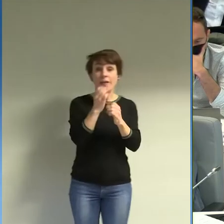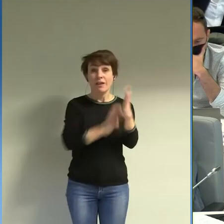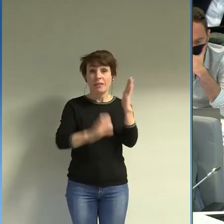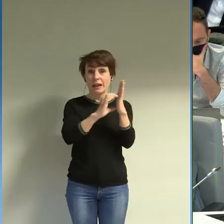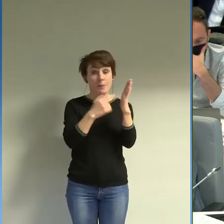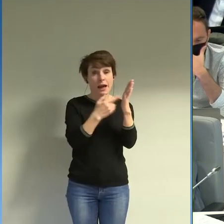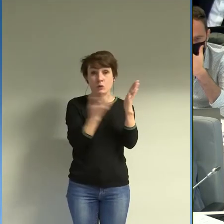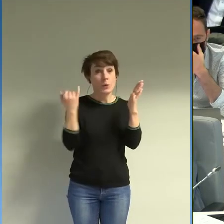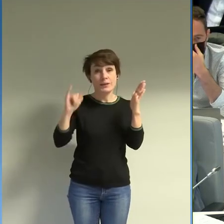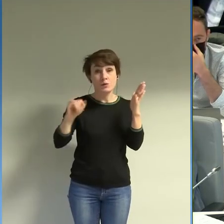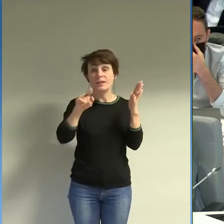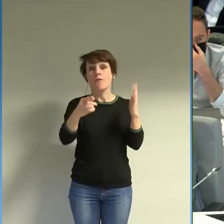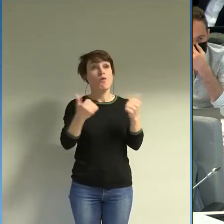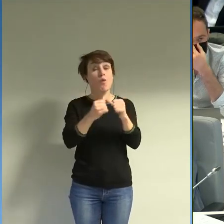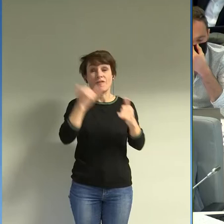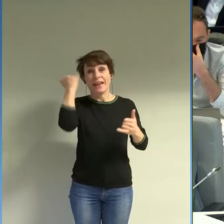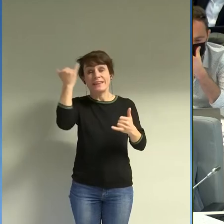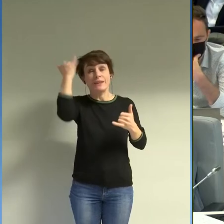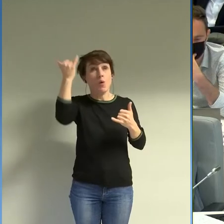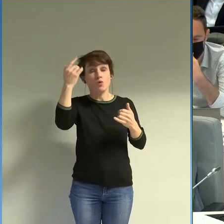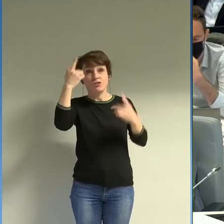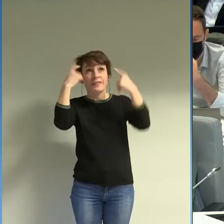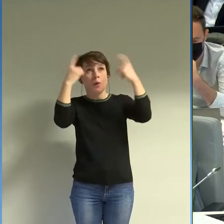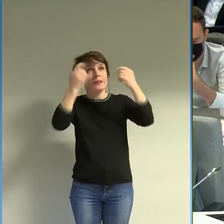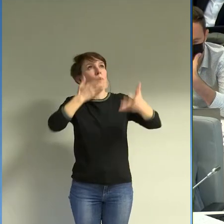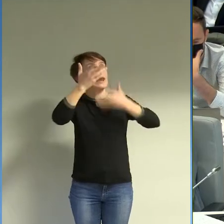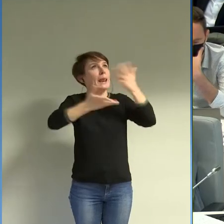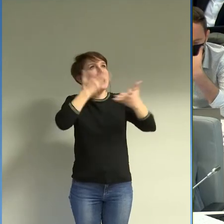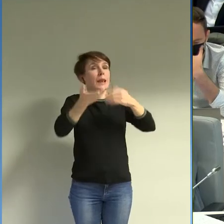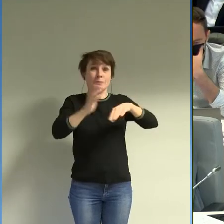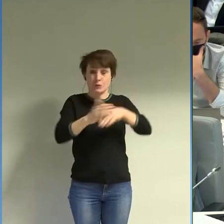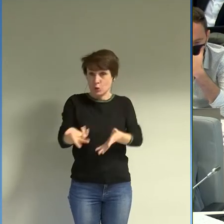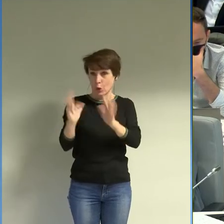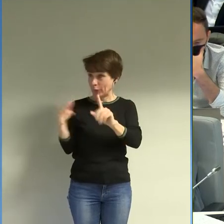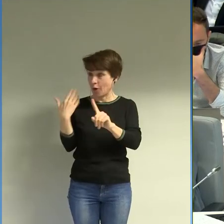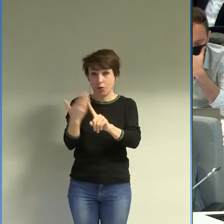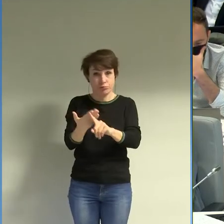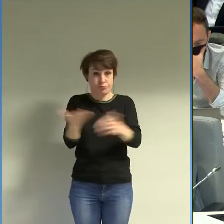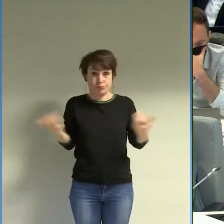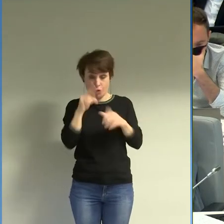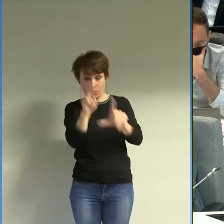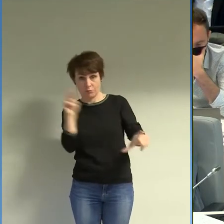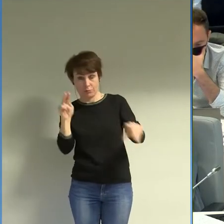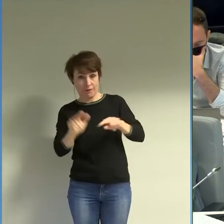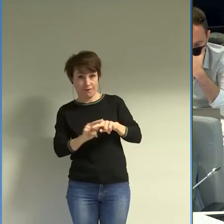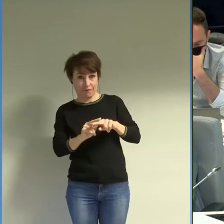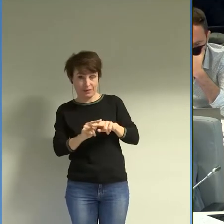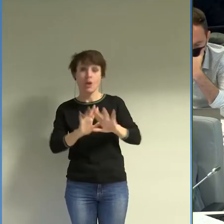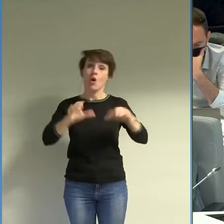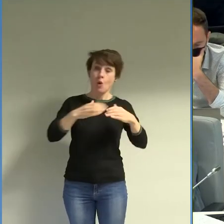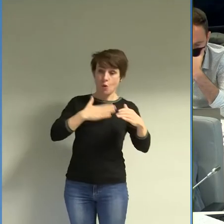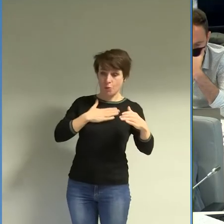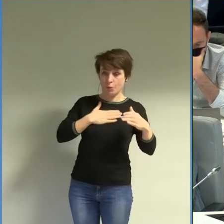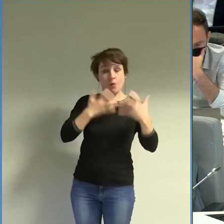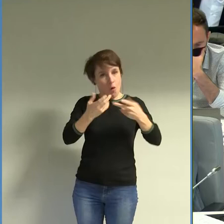et vous faire avouer que vous n'avez aucune vision depuis huit ans notre groupe tient à votre disposition sur le diagnostic sa vision